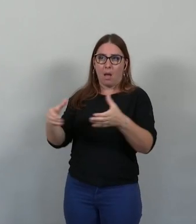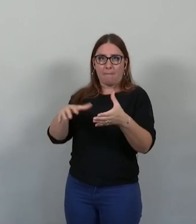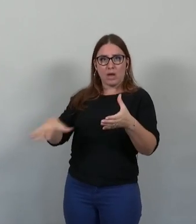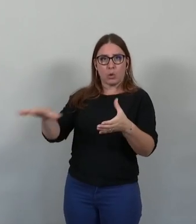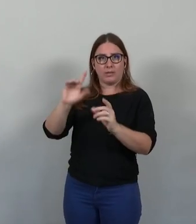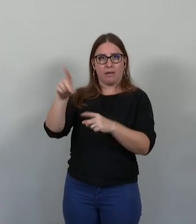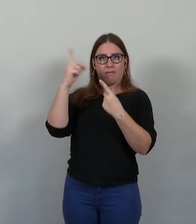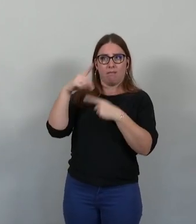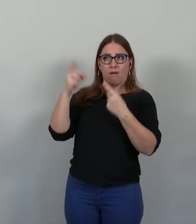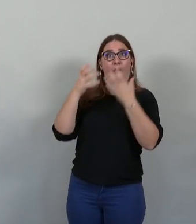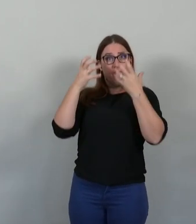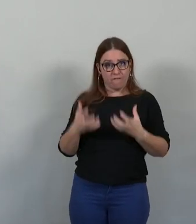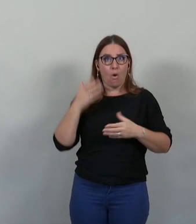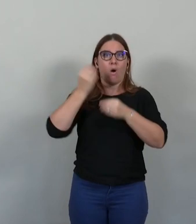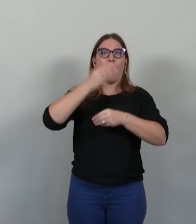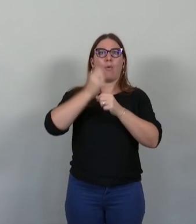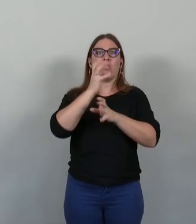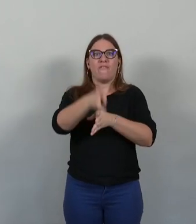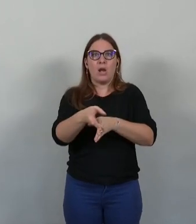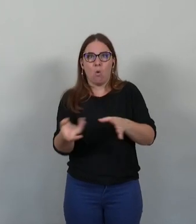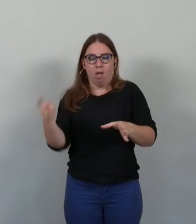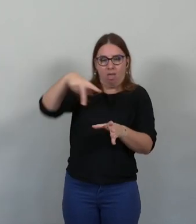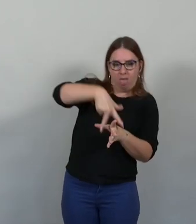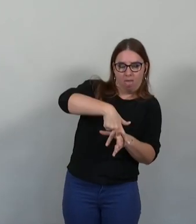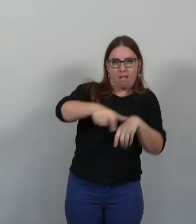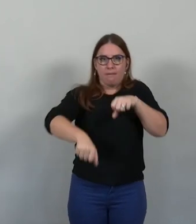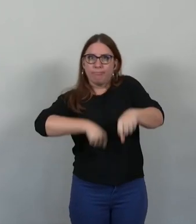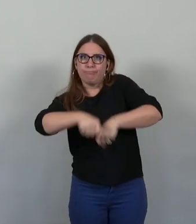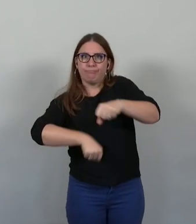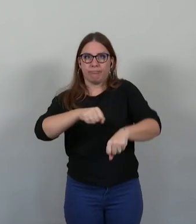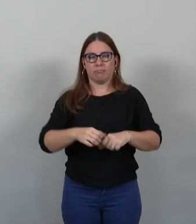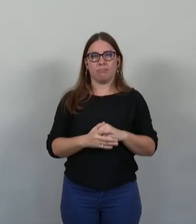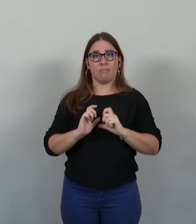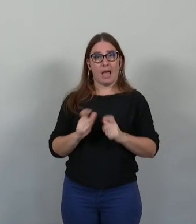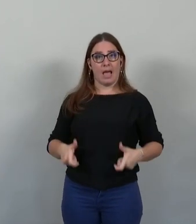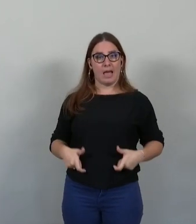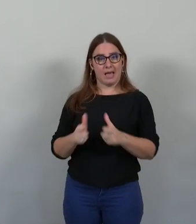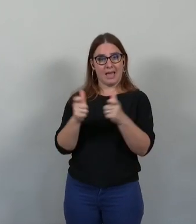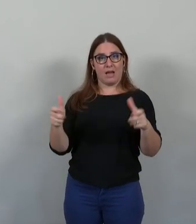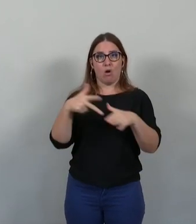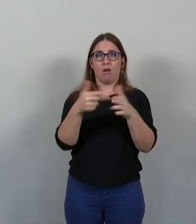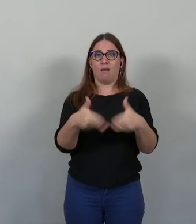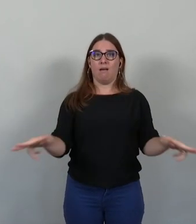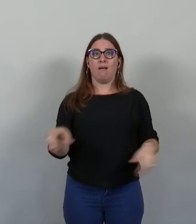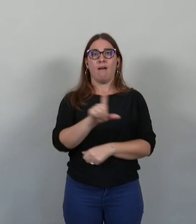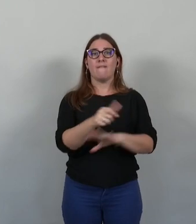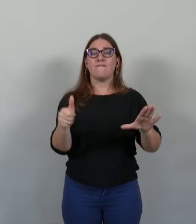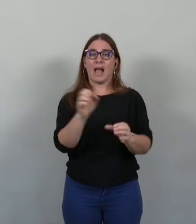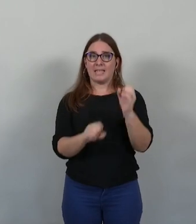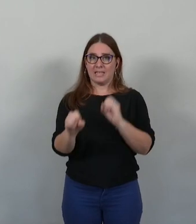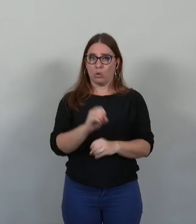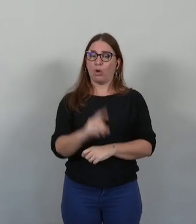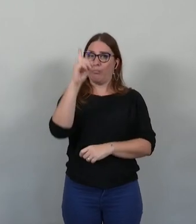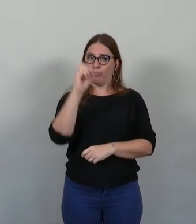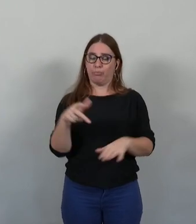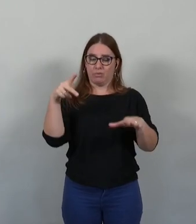demande d'apprentissage cette école de vélo de Grenoble sera inaugurée le 26 octobre et la vocation